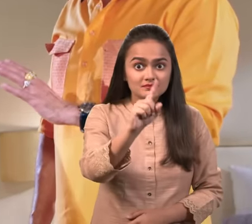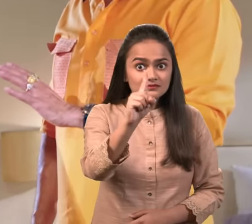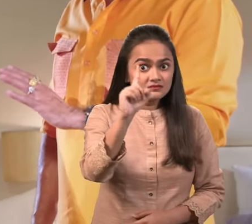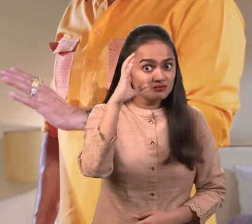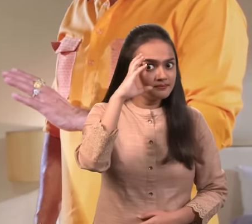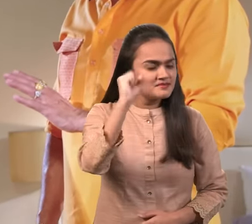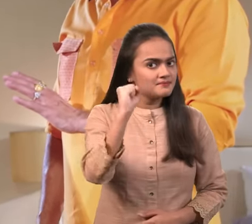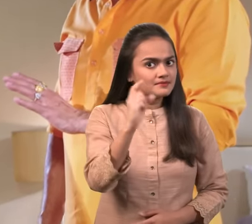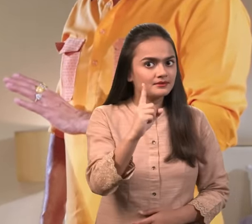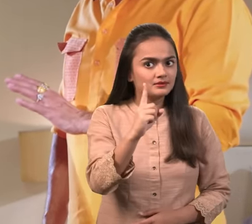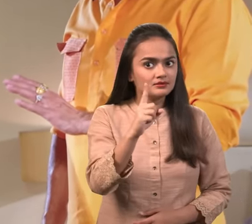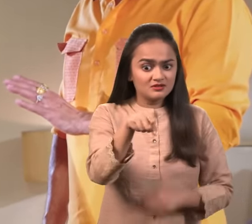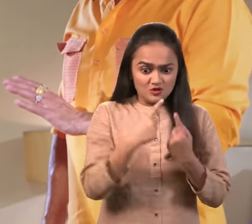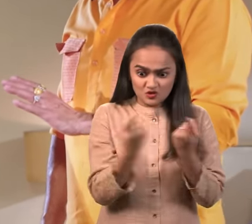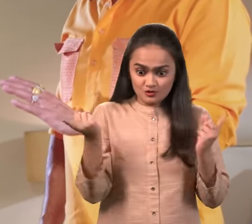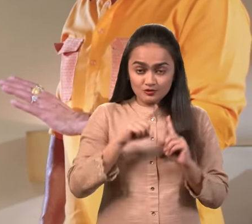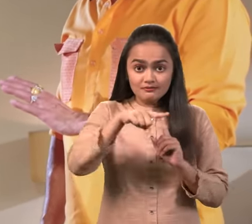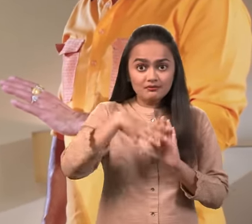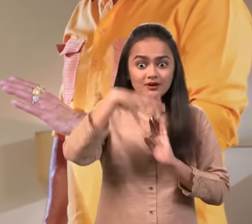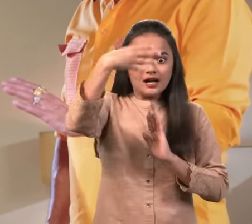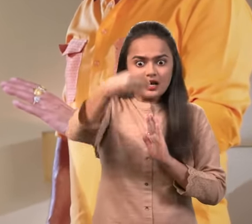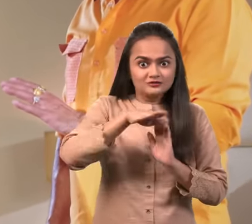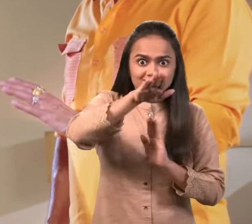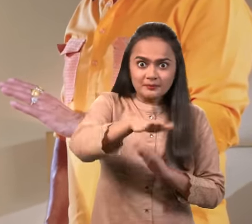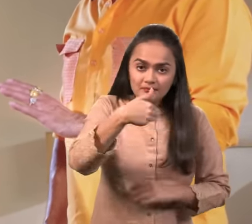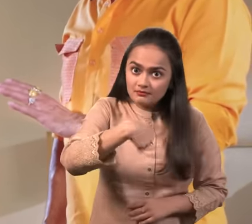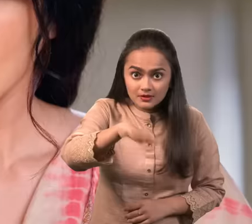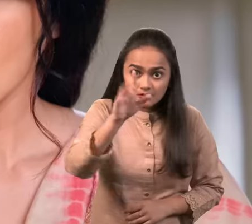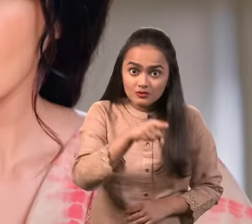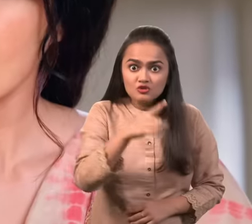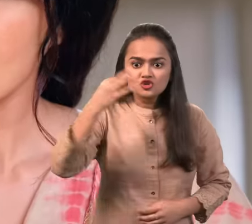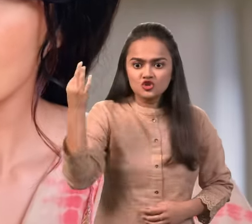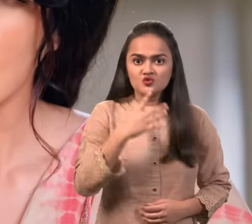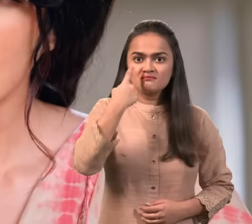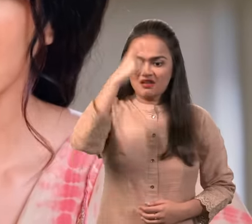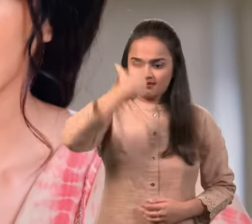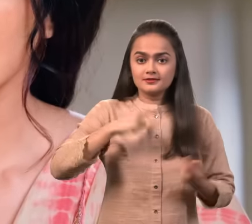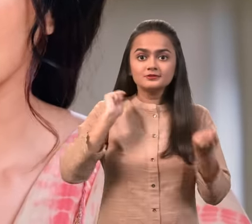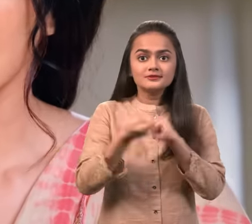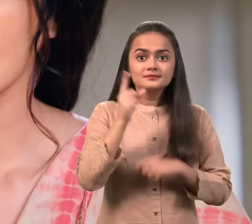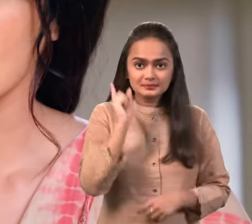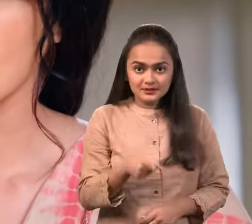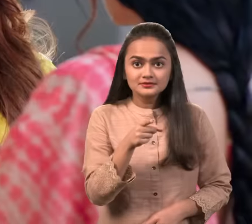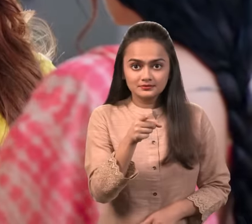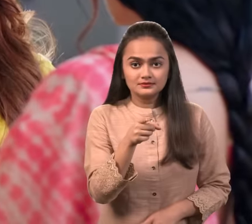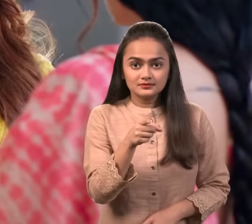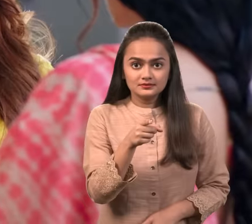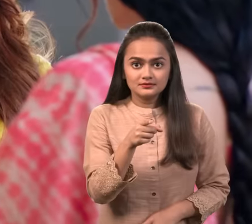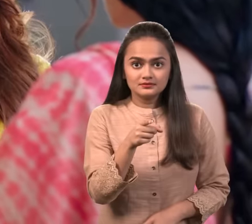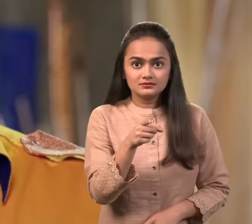एक बात, इस कमरे से जैसे ही तू बाहर निकली एक नई माई नजर आनी चाहिए,